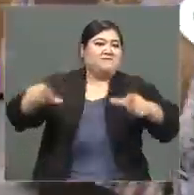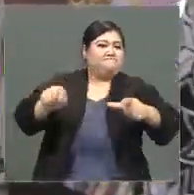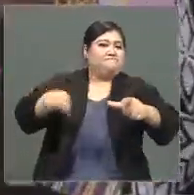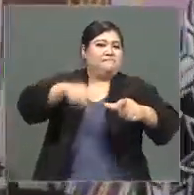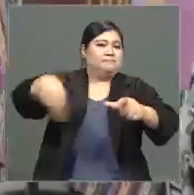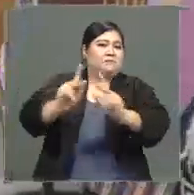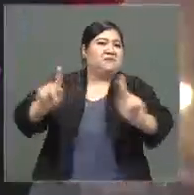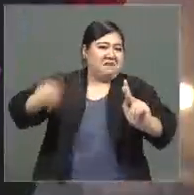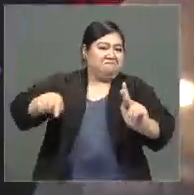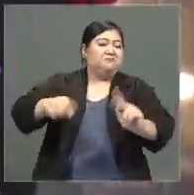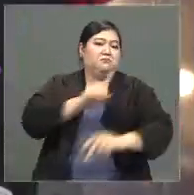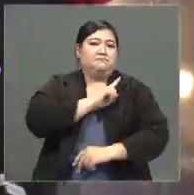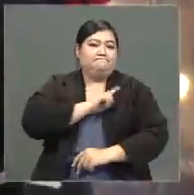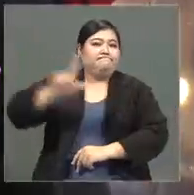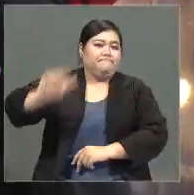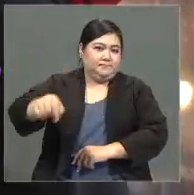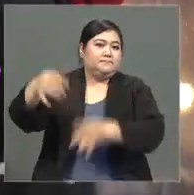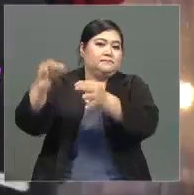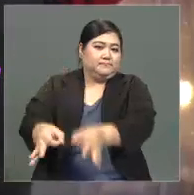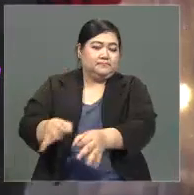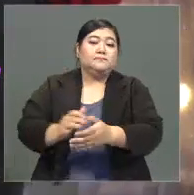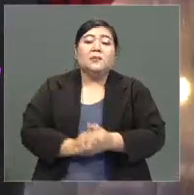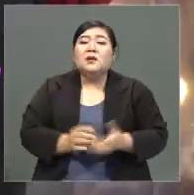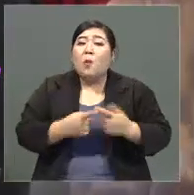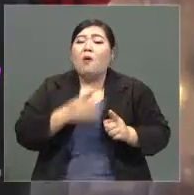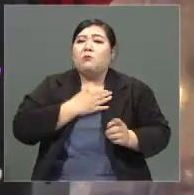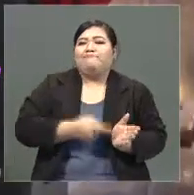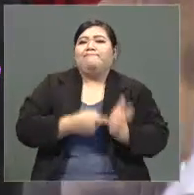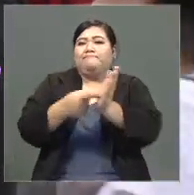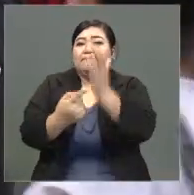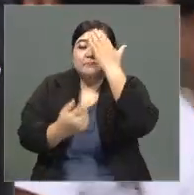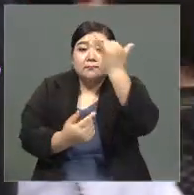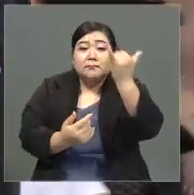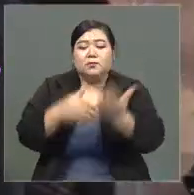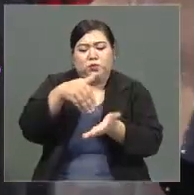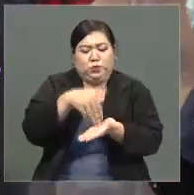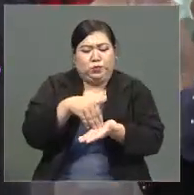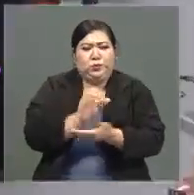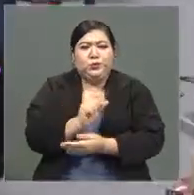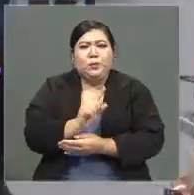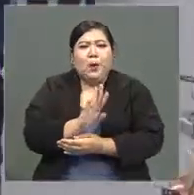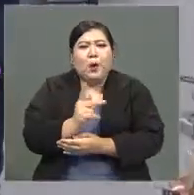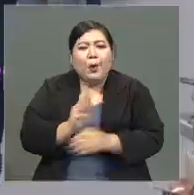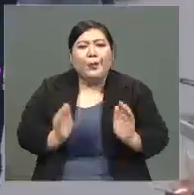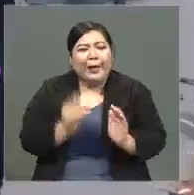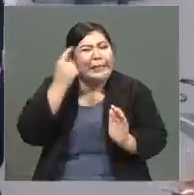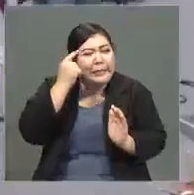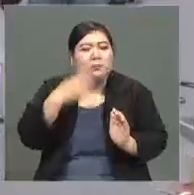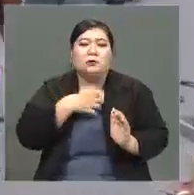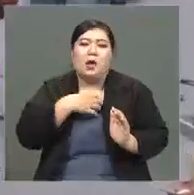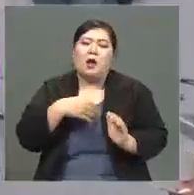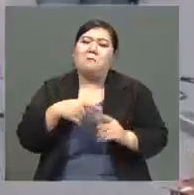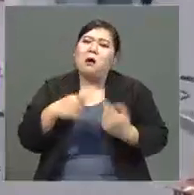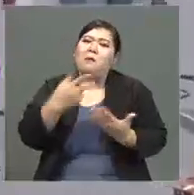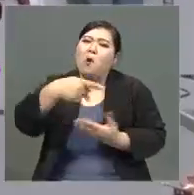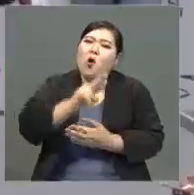คะก็ย้ำประเด็นเหตุผลที่เมื่อสักครู่ท่านบอกว่าที่ยังจำเป็นต้องใช้ส่วนหนึ่งเพราะว่าพ.ร.บ.ควบคุมโรคติดต่ออันไหนที่มันไม่สามารถเอาไปบังคับใช้ได้น